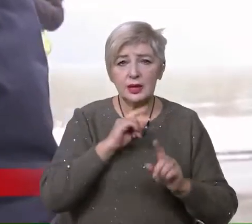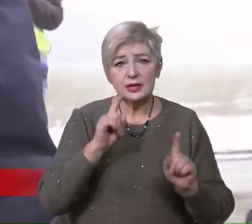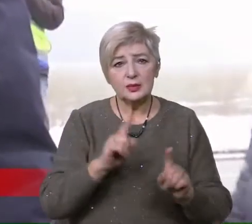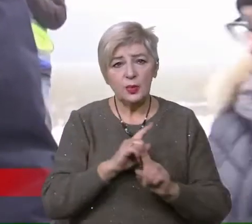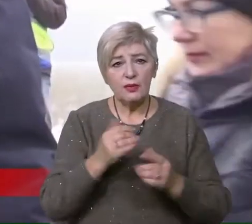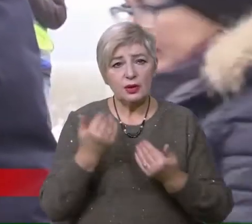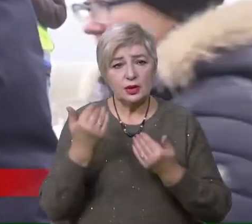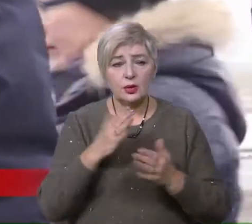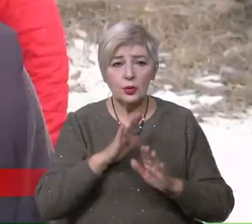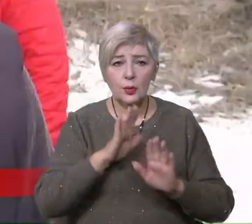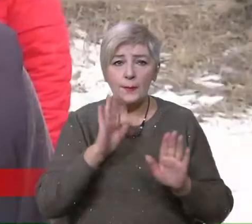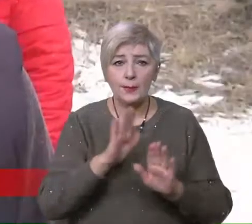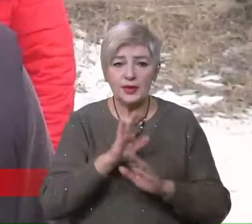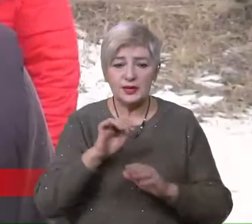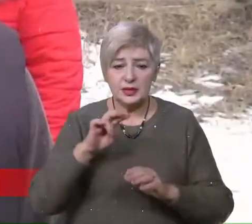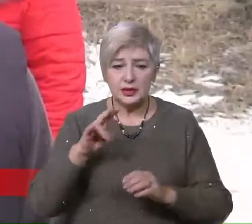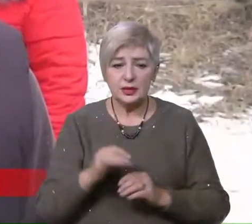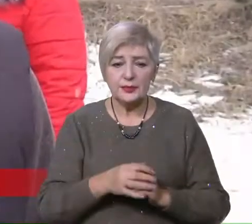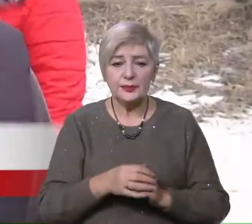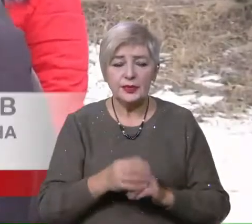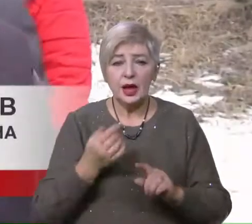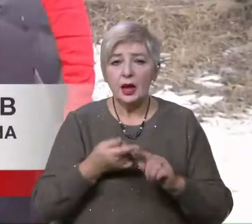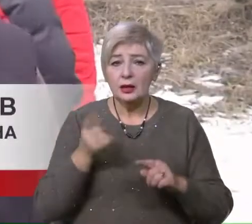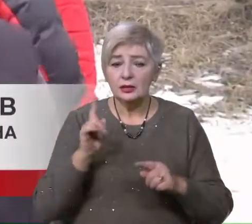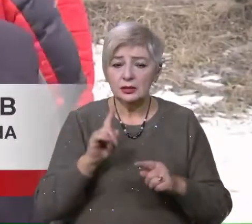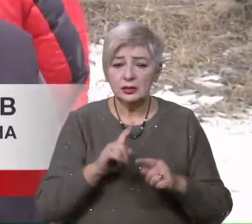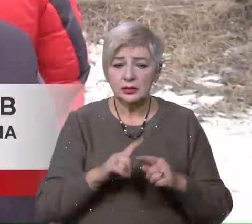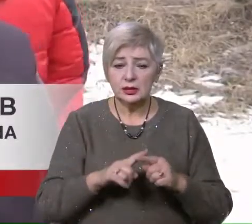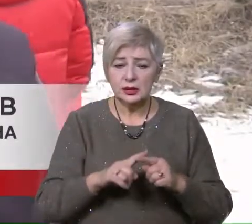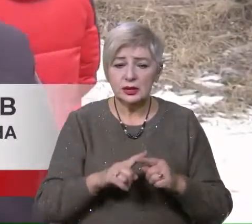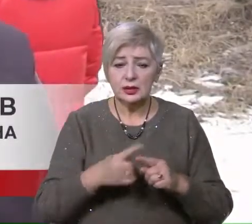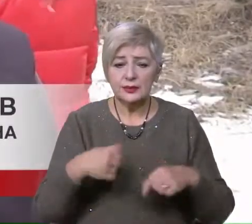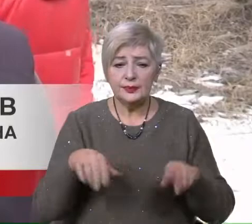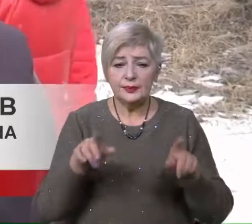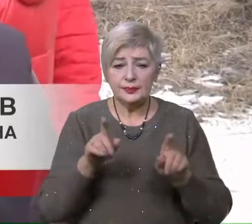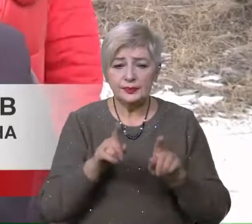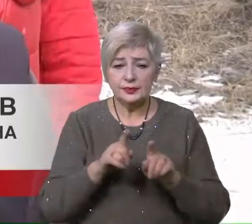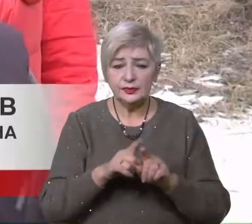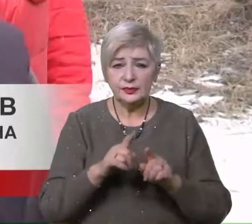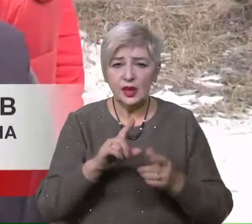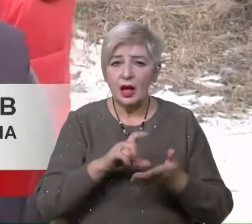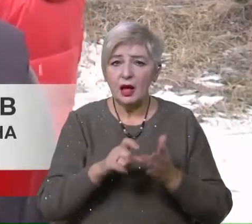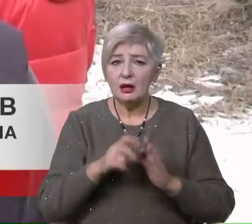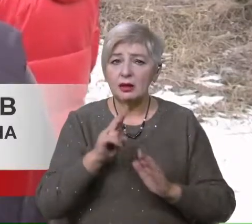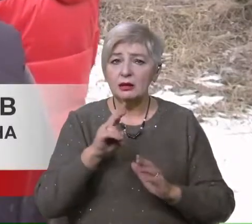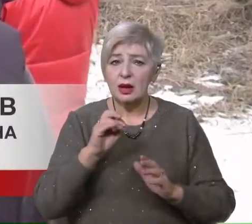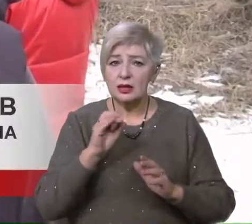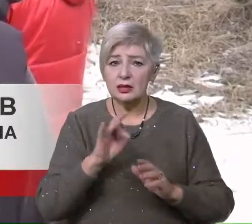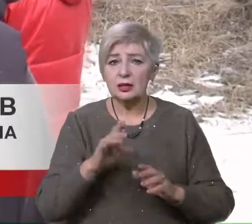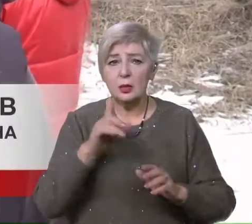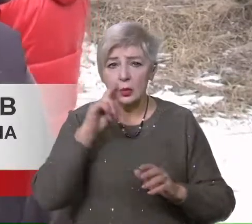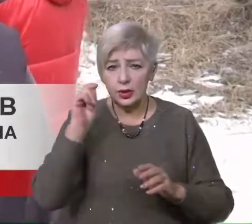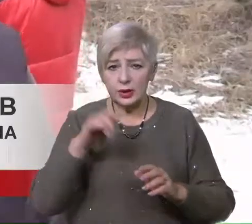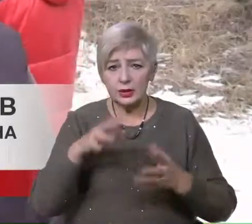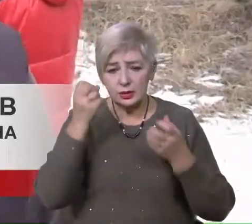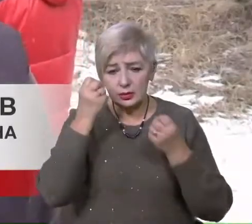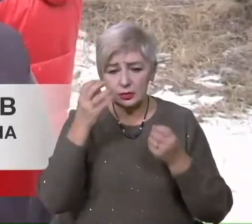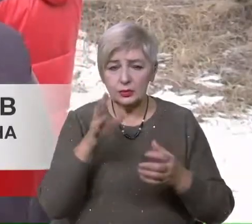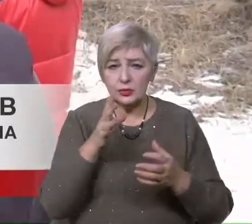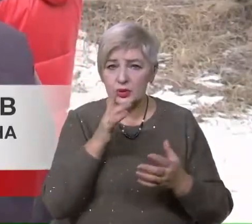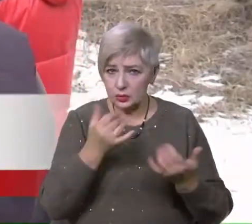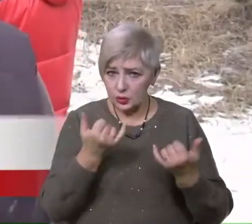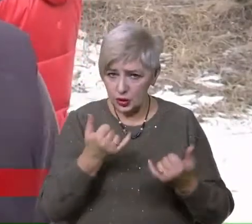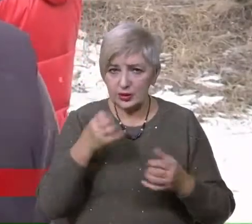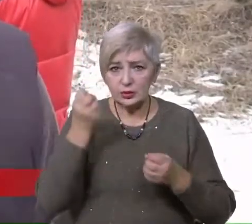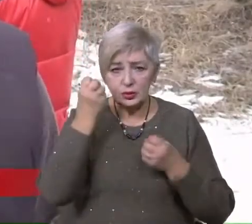згадували Кузьму та співали його пісні. Це такий вже, можна сказати, класик української культури, сучасної української культури.